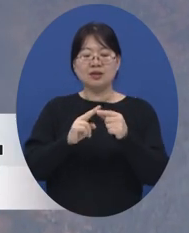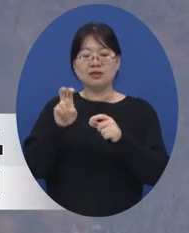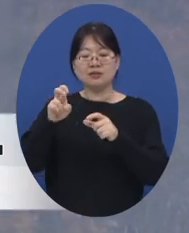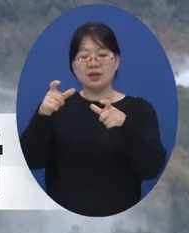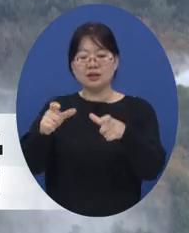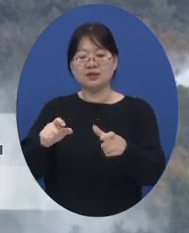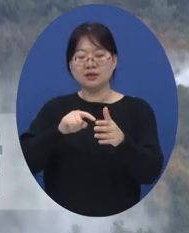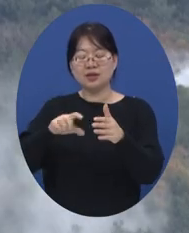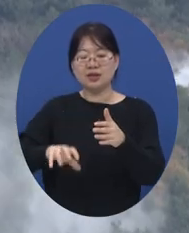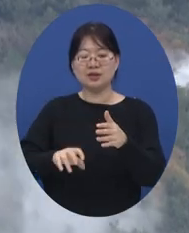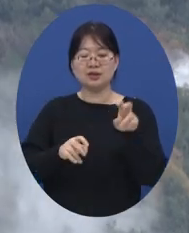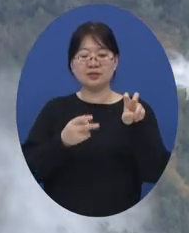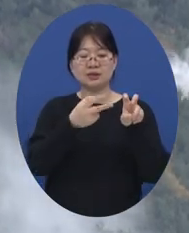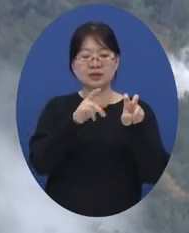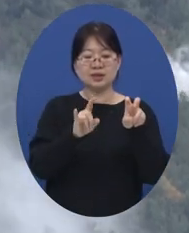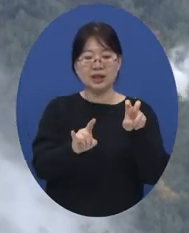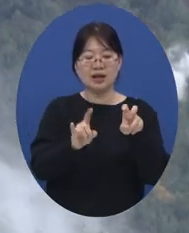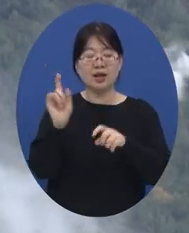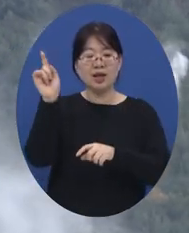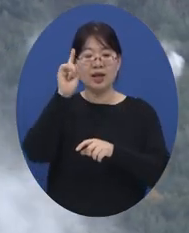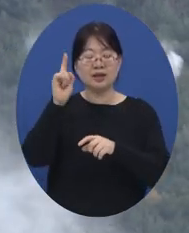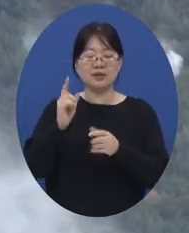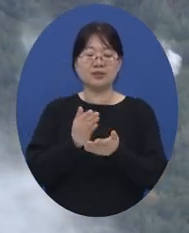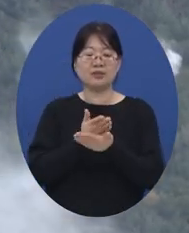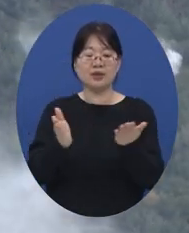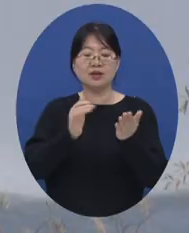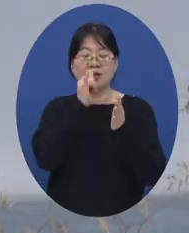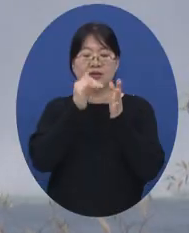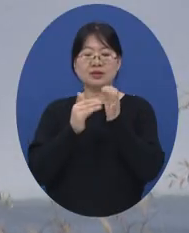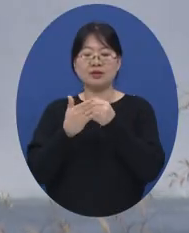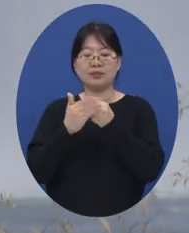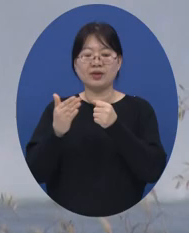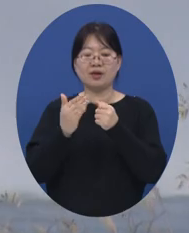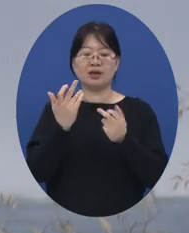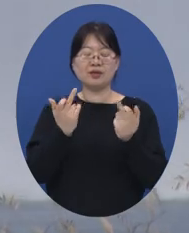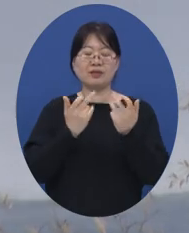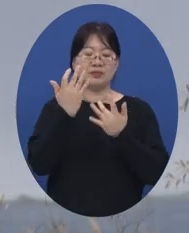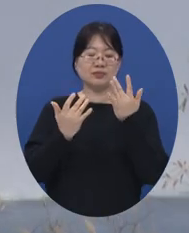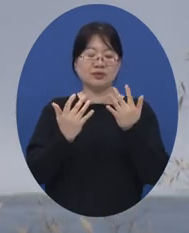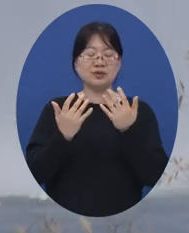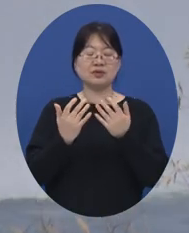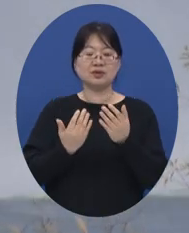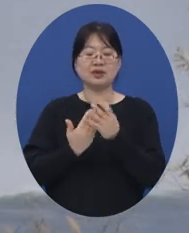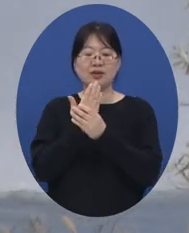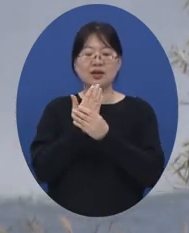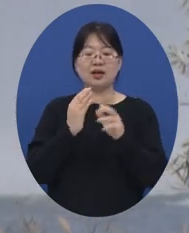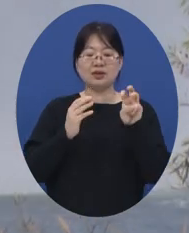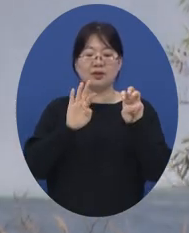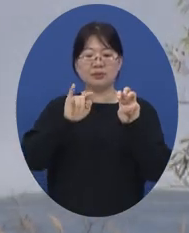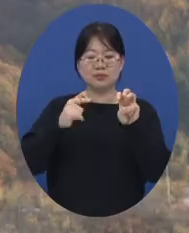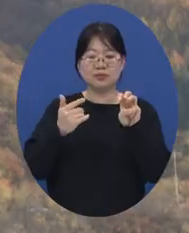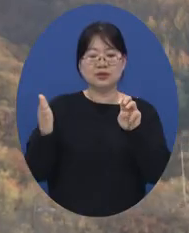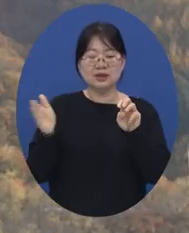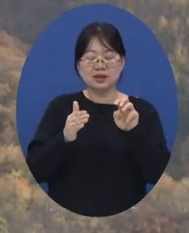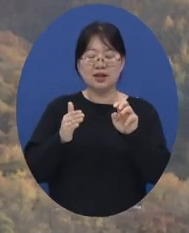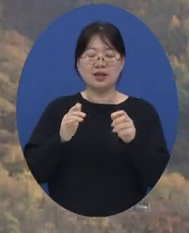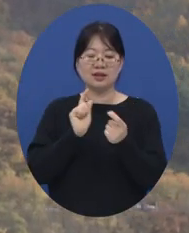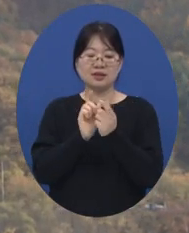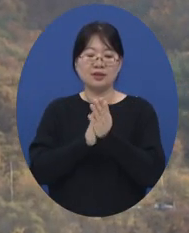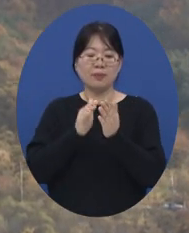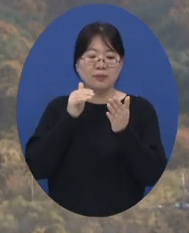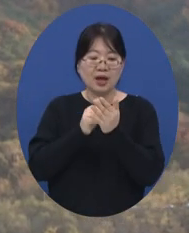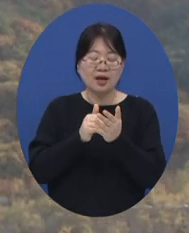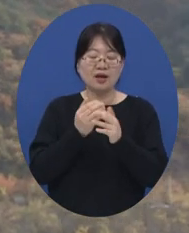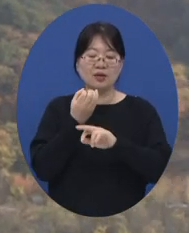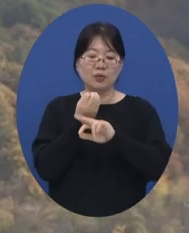10분에 20대의 3필지 나 헬기를 분산 배치해 산불발생 30분 이내에 현장에 도착하는 것을 목표로 한 골든타임 제 를